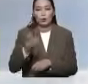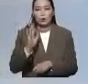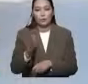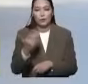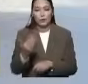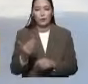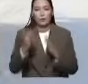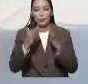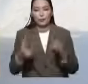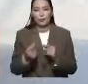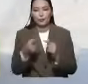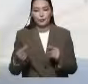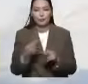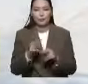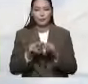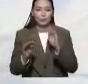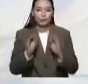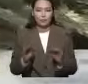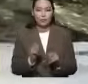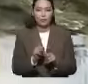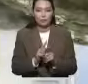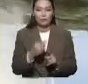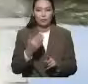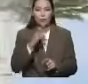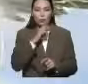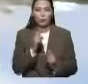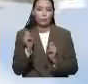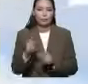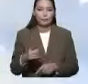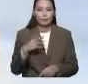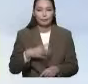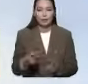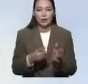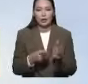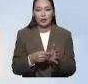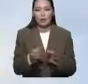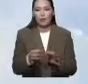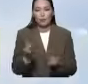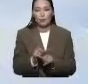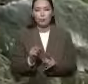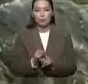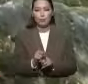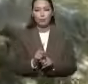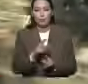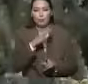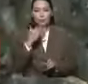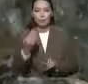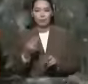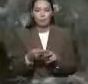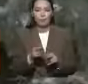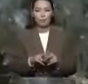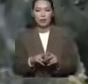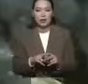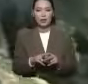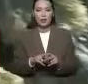жапырақтыны төріне қойып қойғанды құп көреді. Уақыт өткесін оны қоқысқа тастауға тура келеді. Қарағанды хайуанаттар бағы осымен 10 жыл қатарынан мерекеден қалған шыршалар